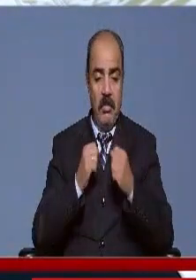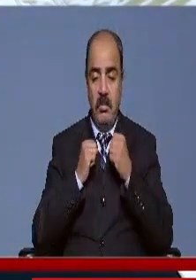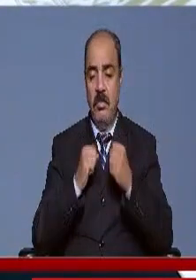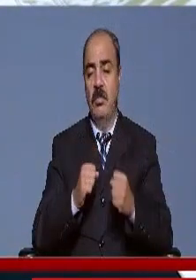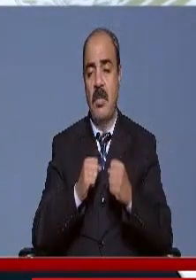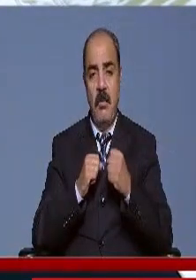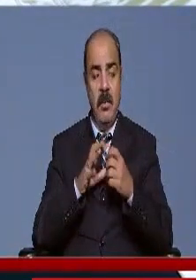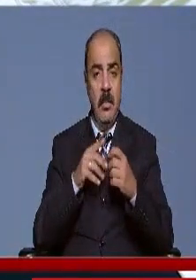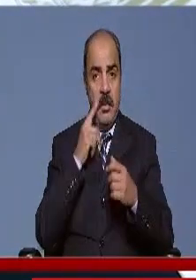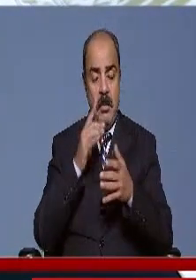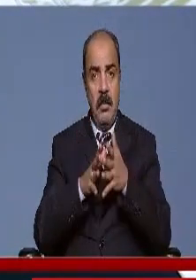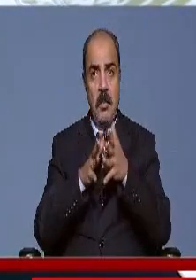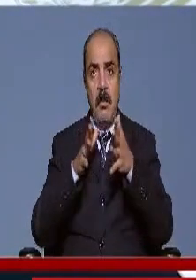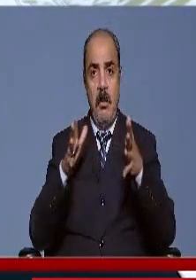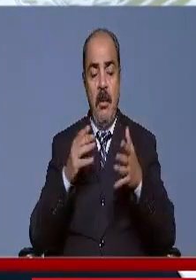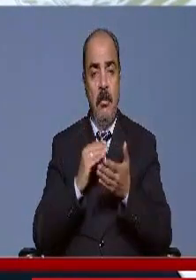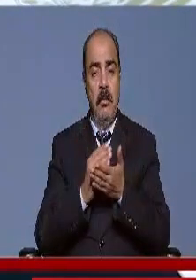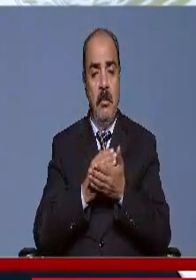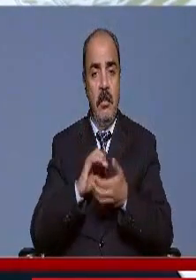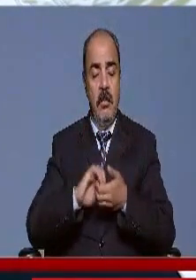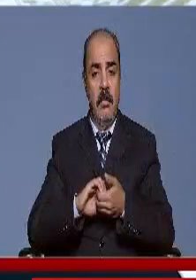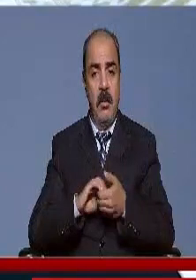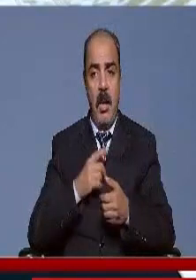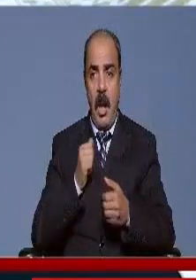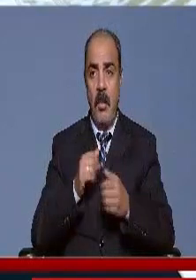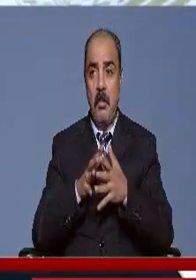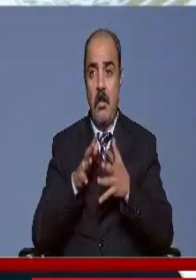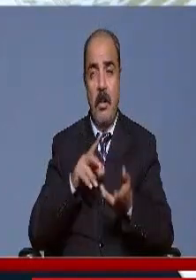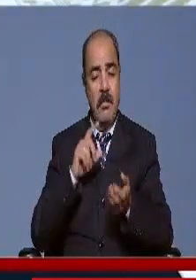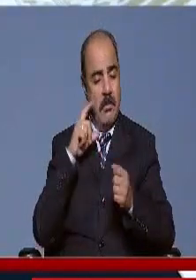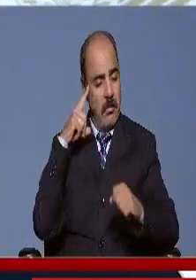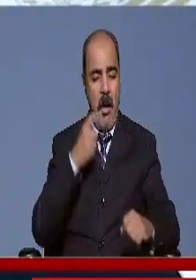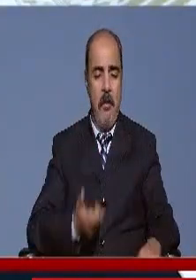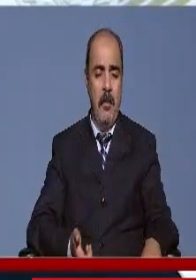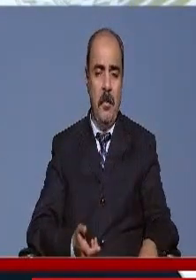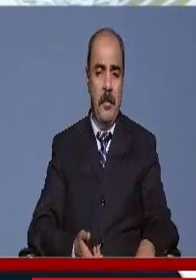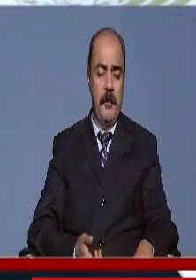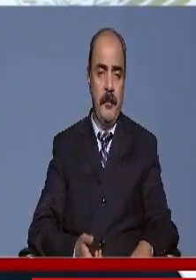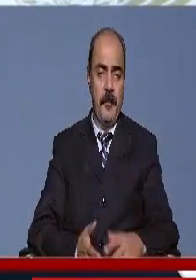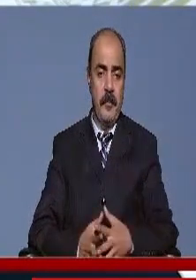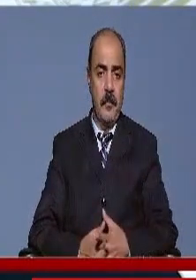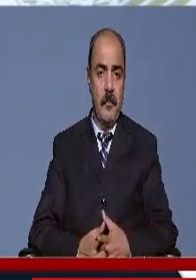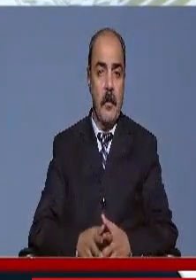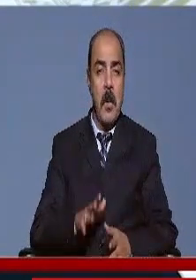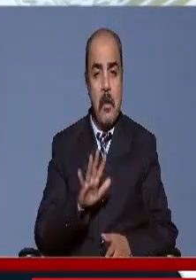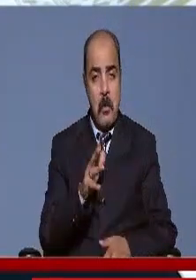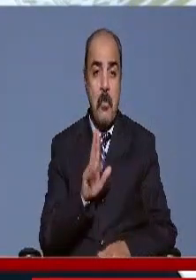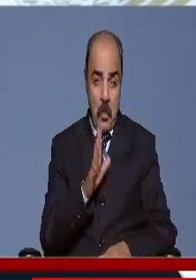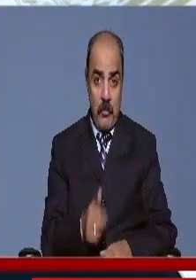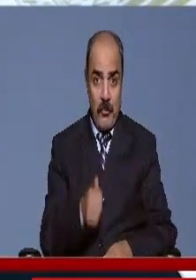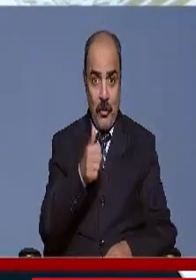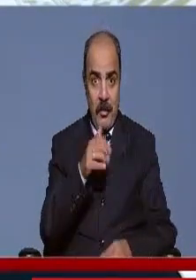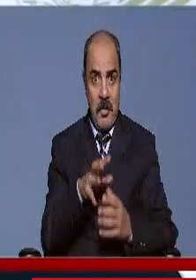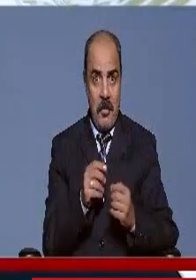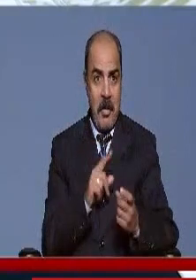حل القضيه دي هيكون ليه انعكاس كبير جدا جدا. ويمكن يعني يمكن حد يقول هل في فرصة حقيقية